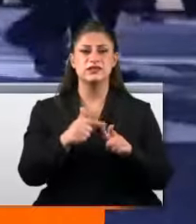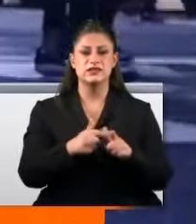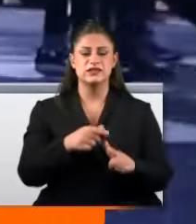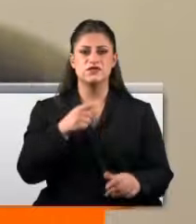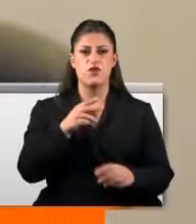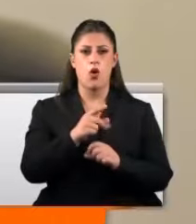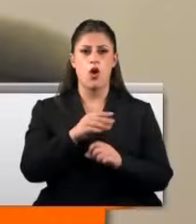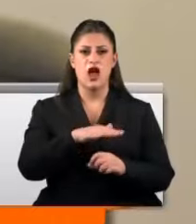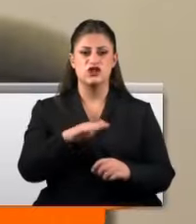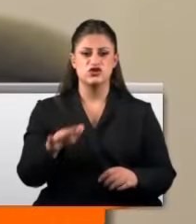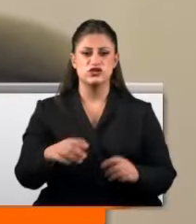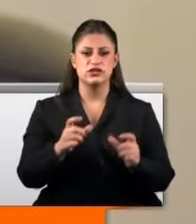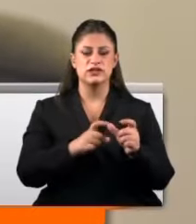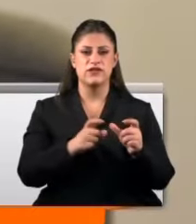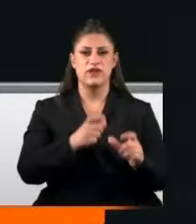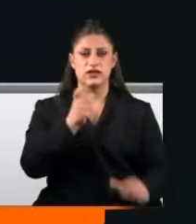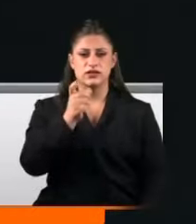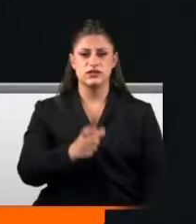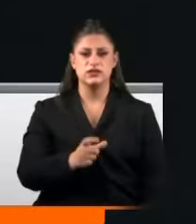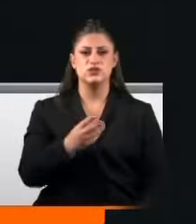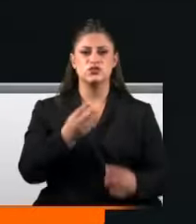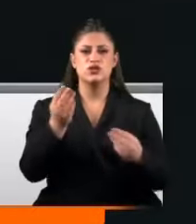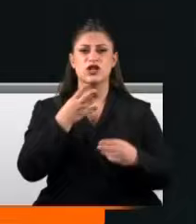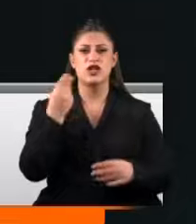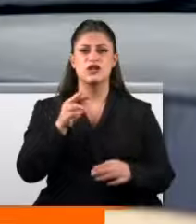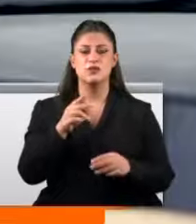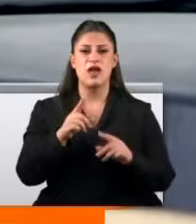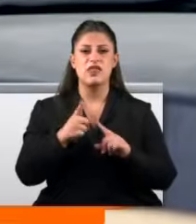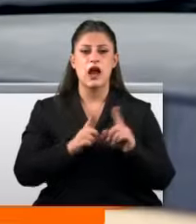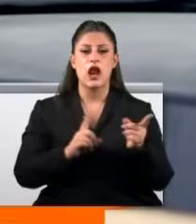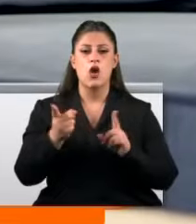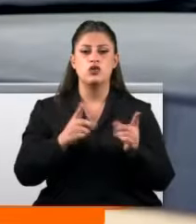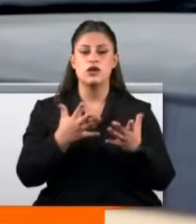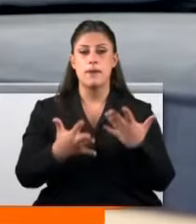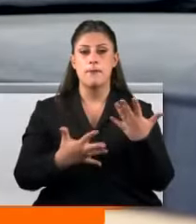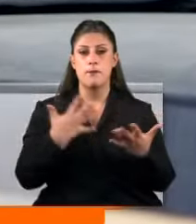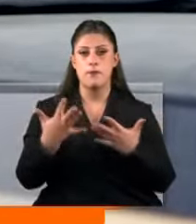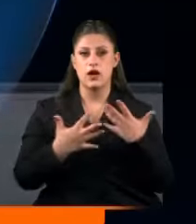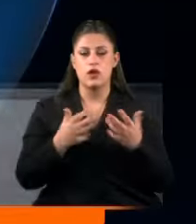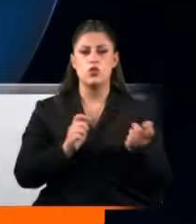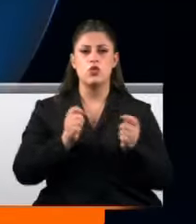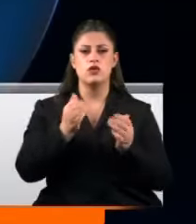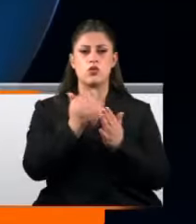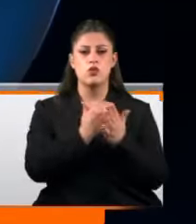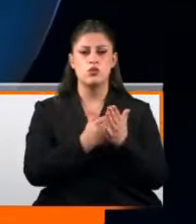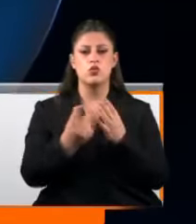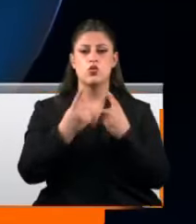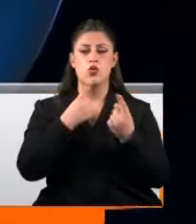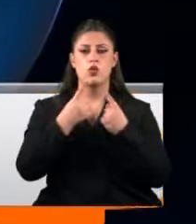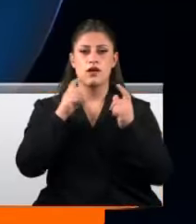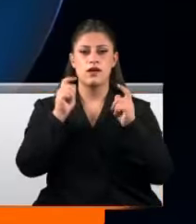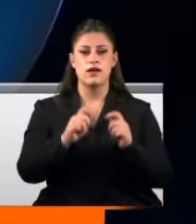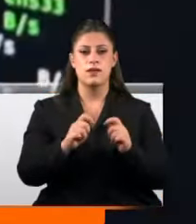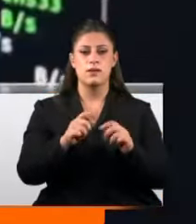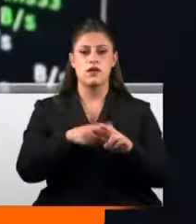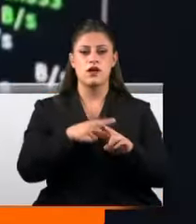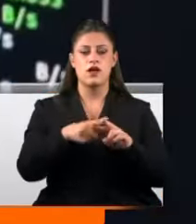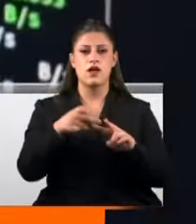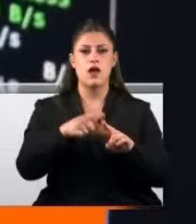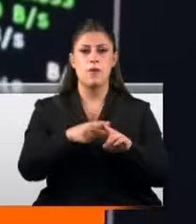Zetse iddia o ki birçok genç gibi teknoloji meraklısıydı. Kullandığı programda konuştuğu yapay zeka karakteriyle